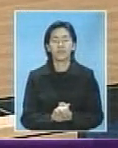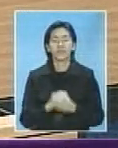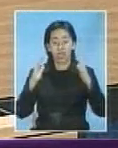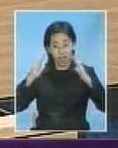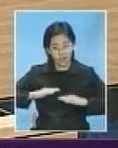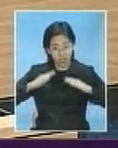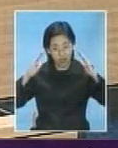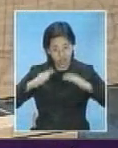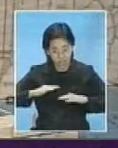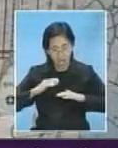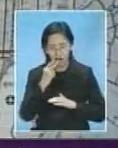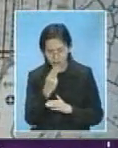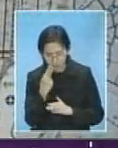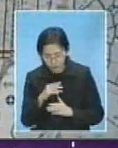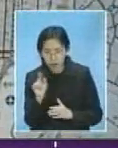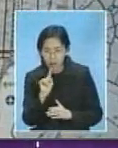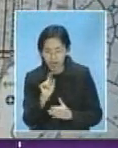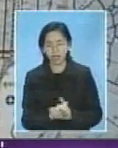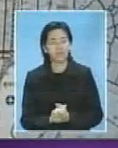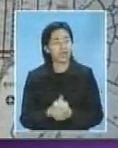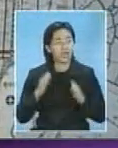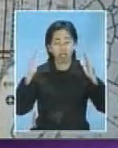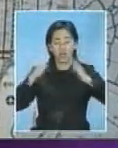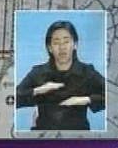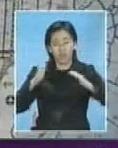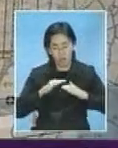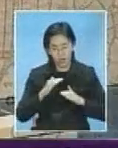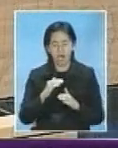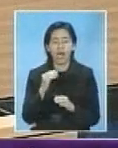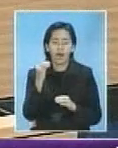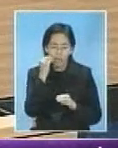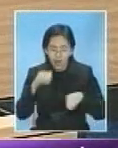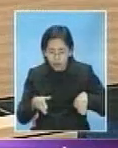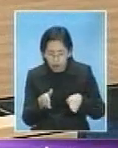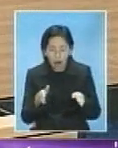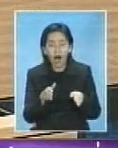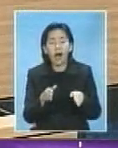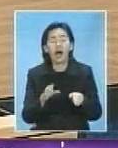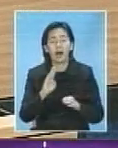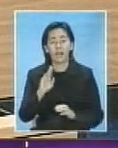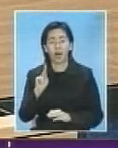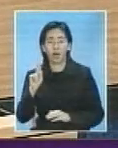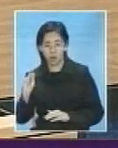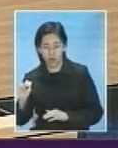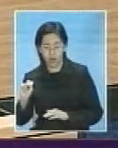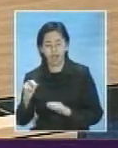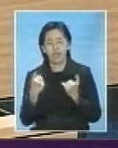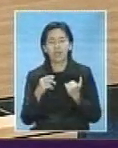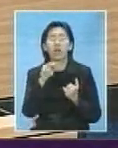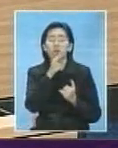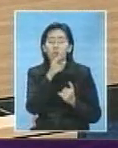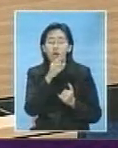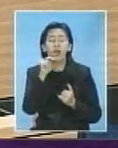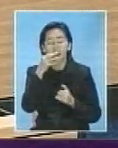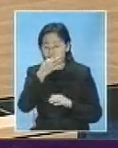ทนข้อที่จริงก็คือบริเวณที่อยู่อาศัยอยู่ติดกับคลองบางกอกน้อยซึ่งจะรับผลหากมีการหนุน